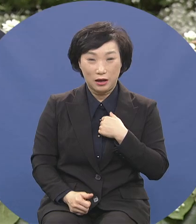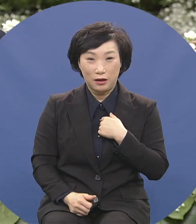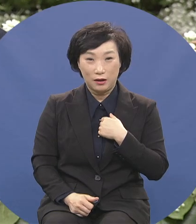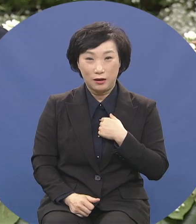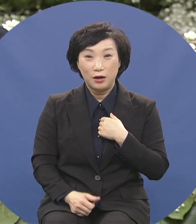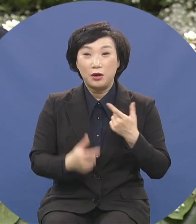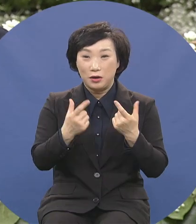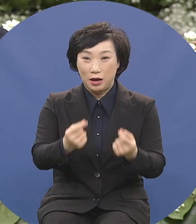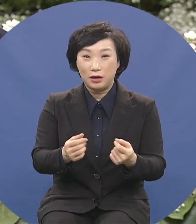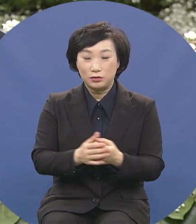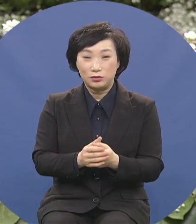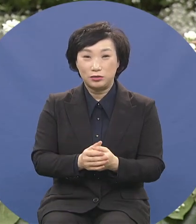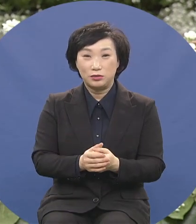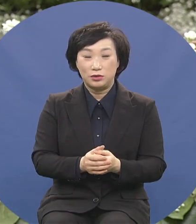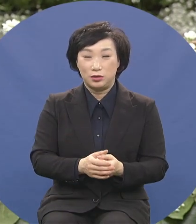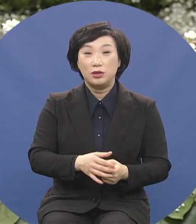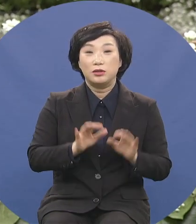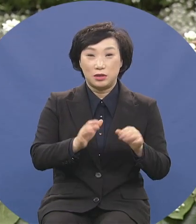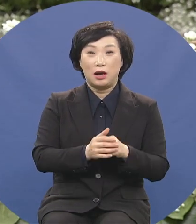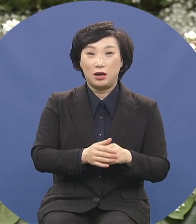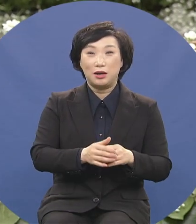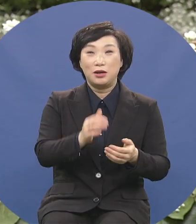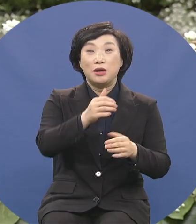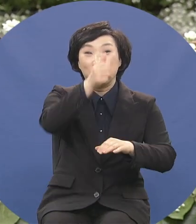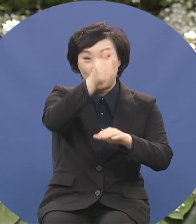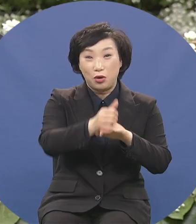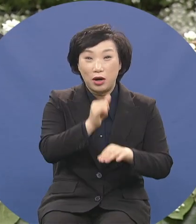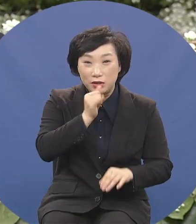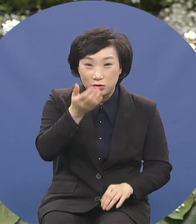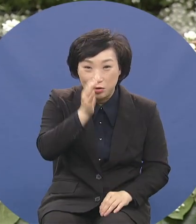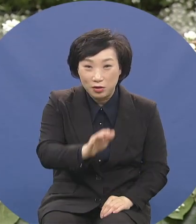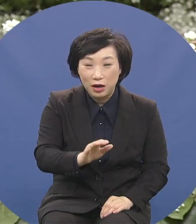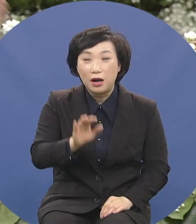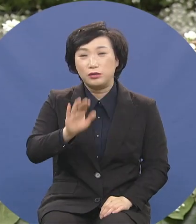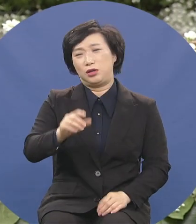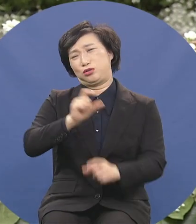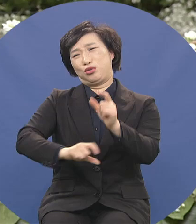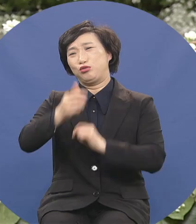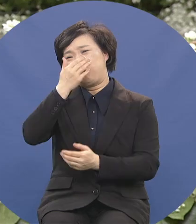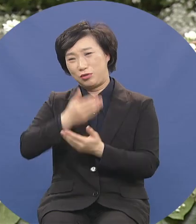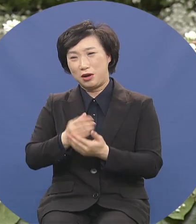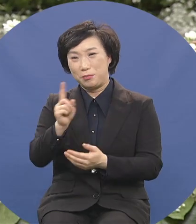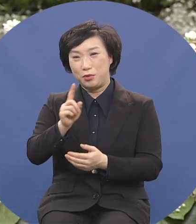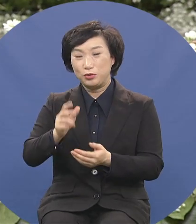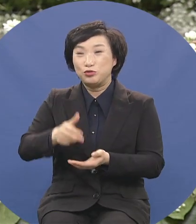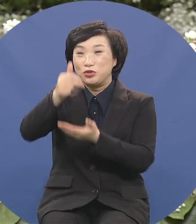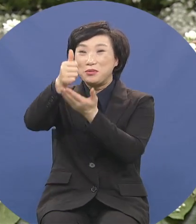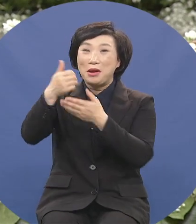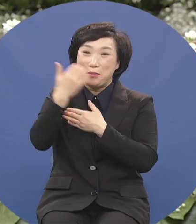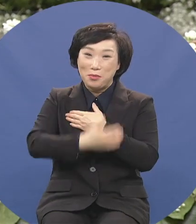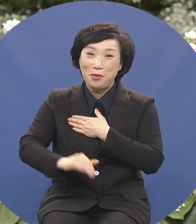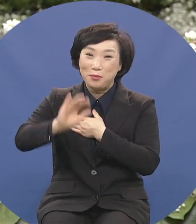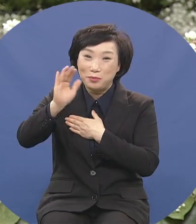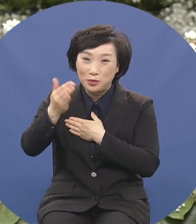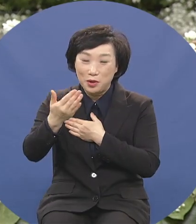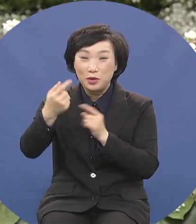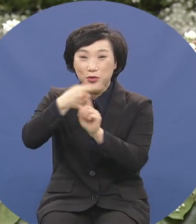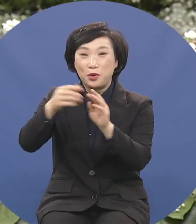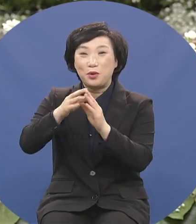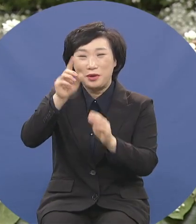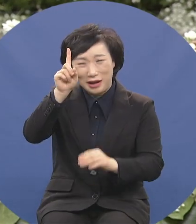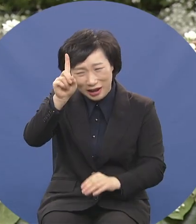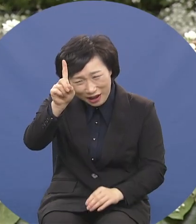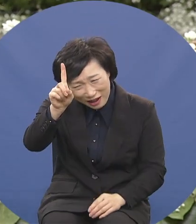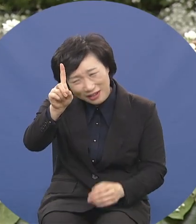그런 작품도 있겠습니다만은 더 중요한 것은 주님의 몸된